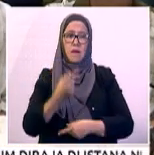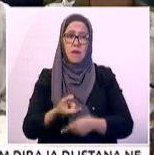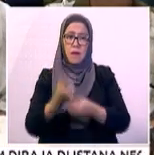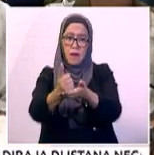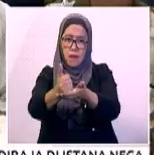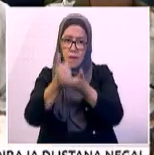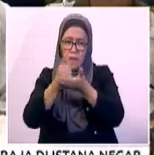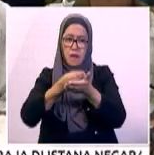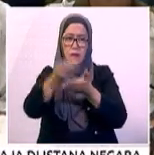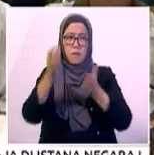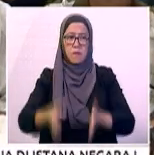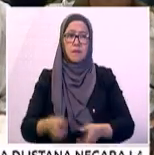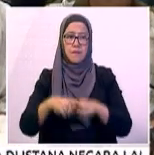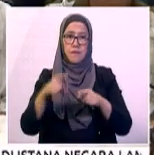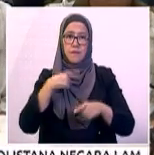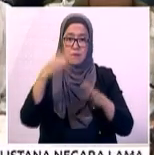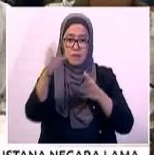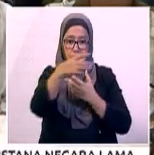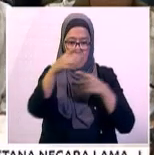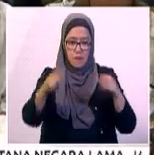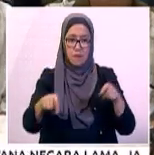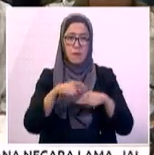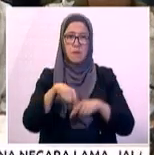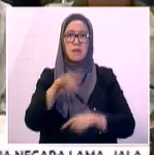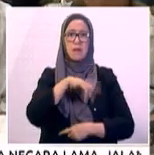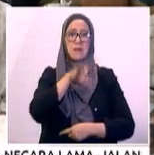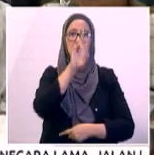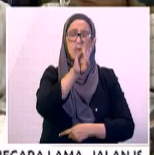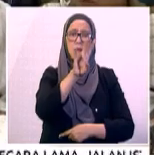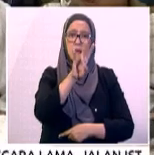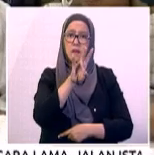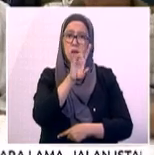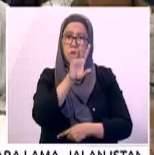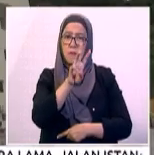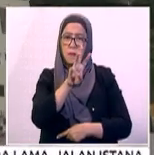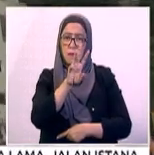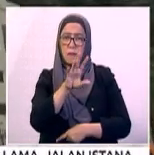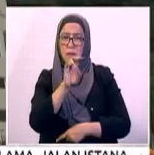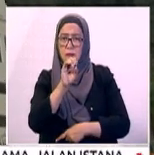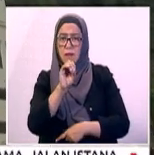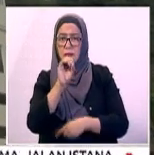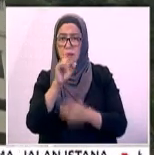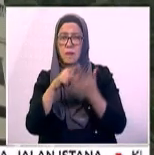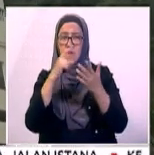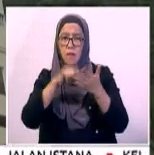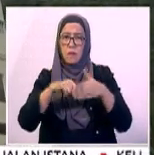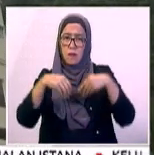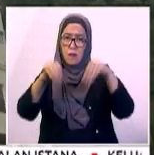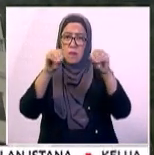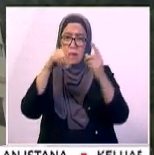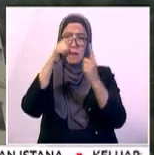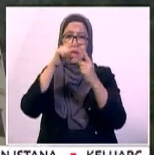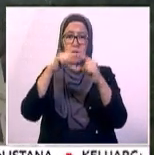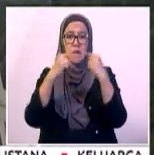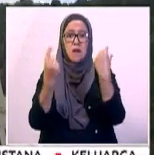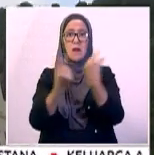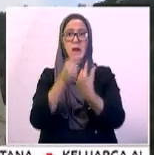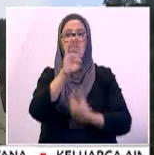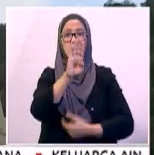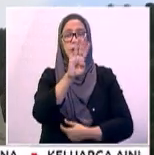tingkat berkeluasan 760 kaki persegi itu hanya dijual kepada golongan B40.